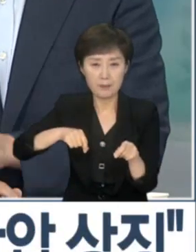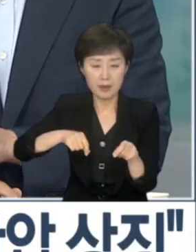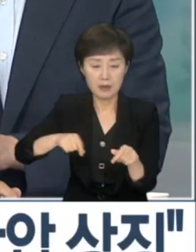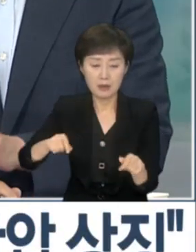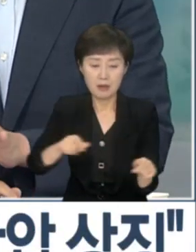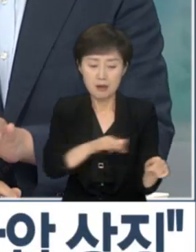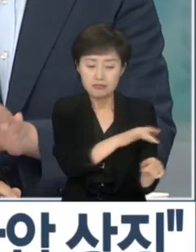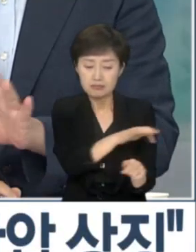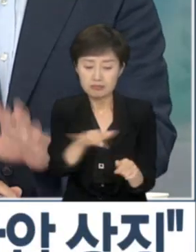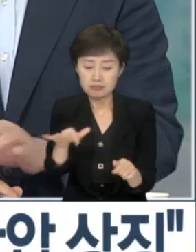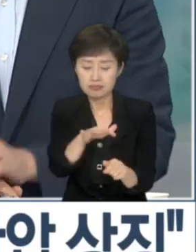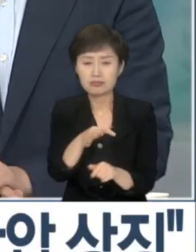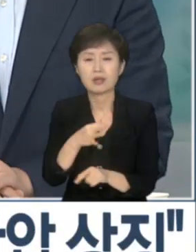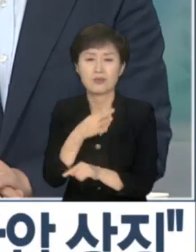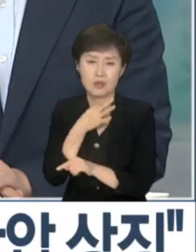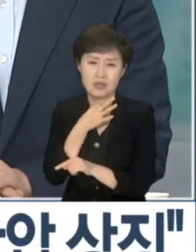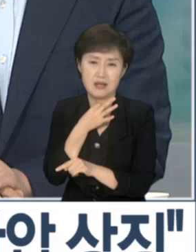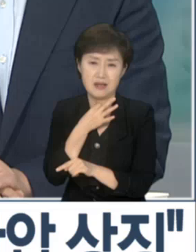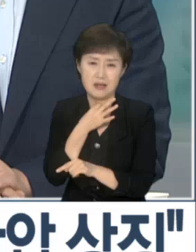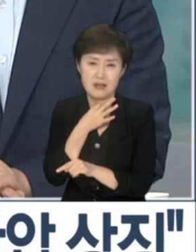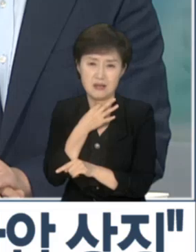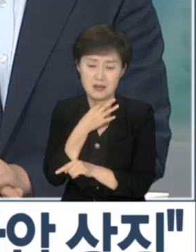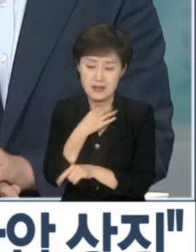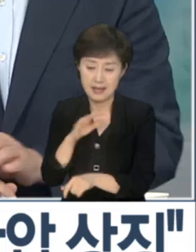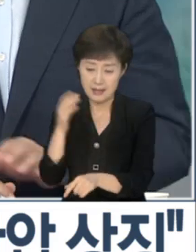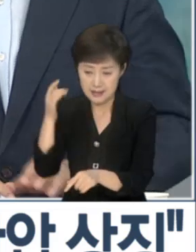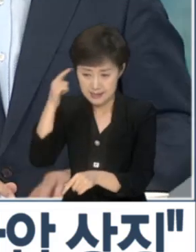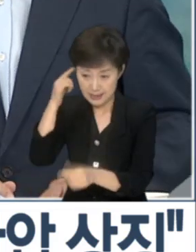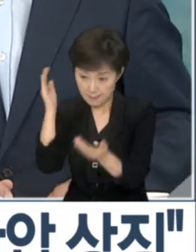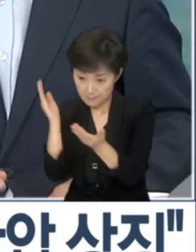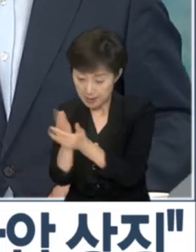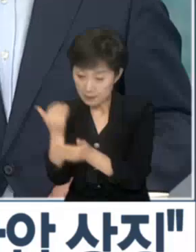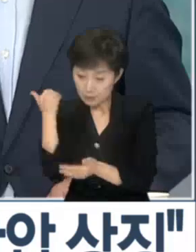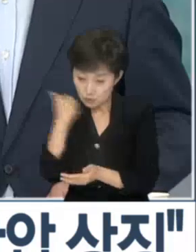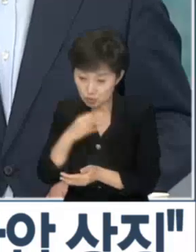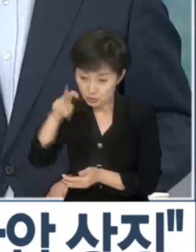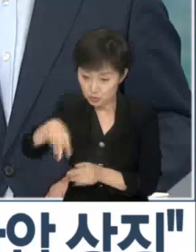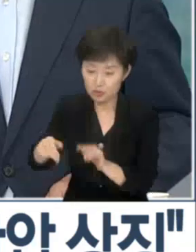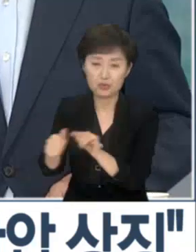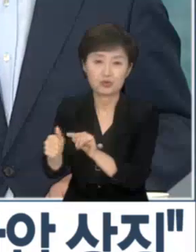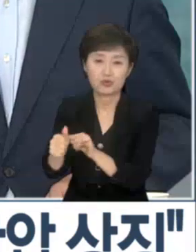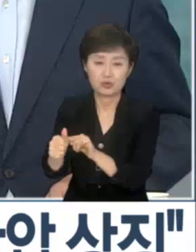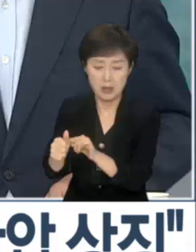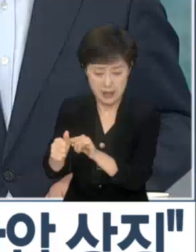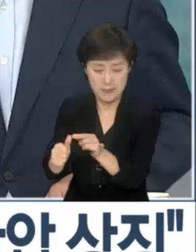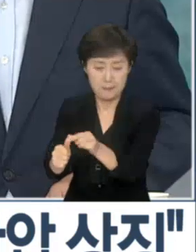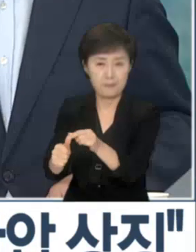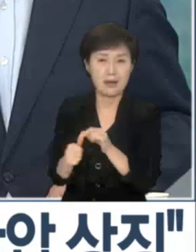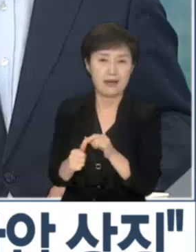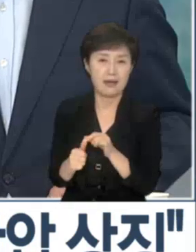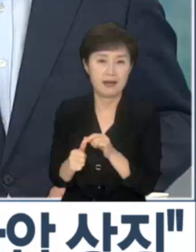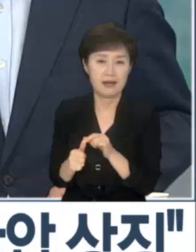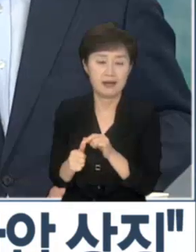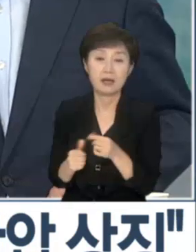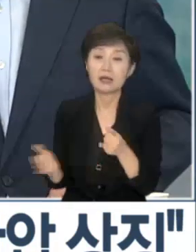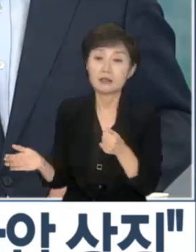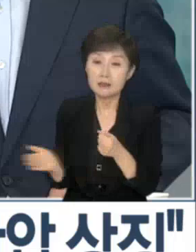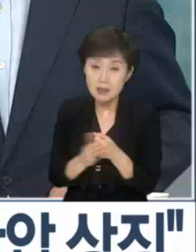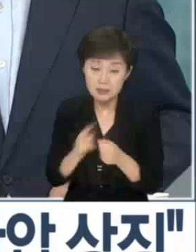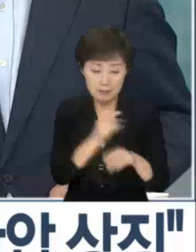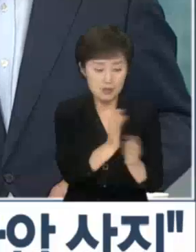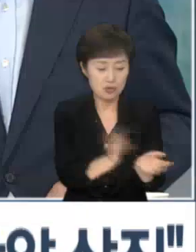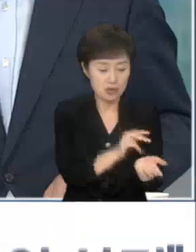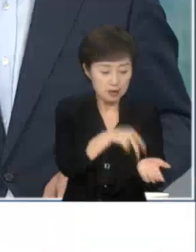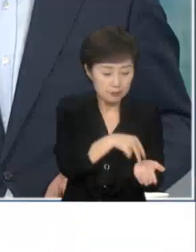싶고 그것을 훈련된 사람이 바로 저 유인촌 장관이라 그런 것에 대해서 민주당은 계속해서 지적할